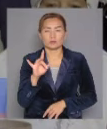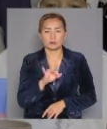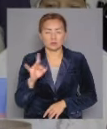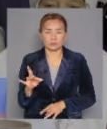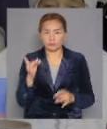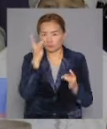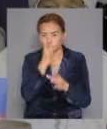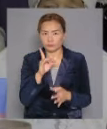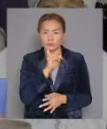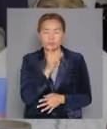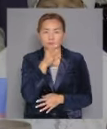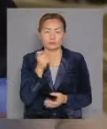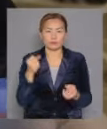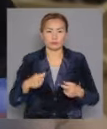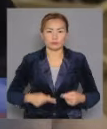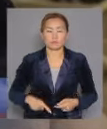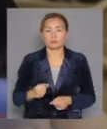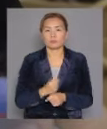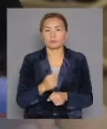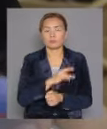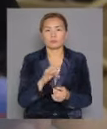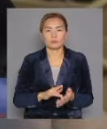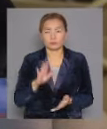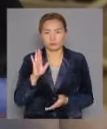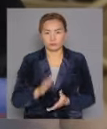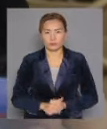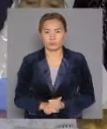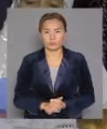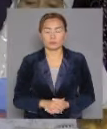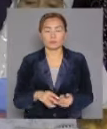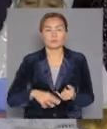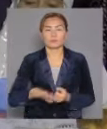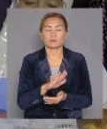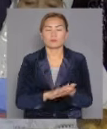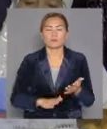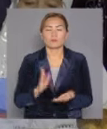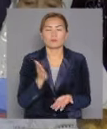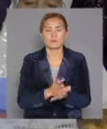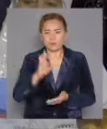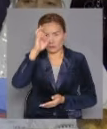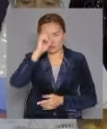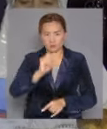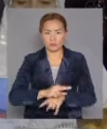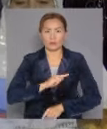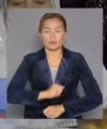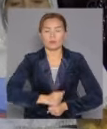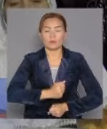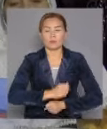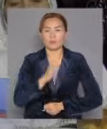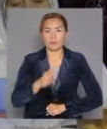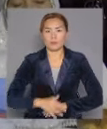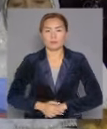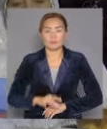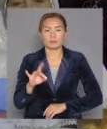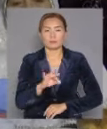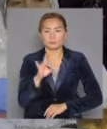дәстүр, уақыт пен заман талабының тоғысқан ортасы деуге болады. Бұл жерде енді тікелей мемлекеттік тапсырыс аясы болғандықтан